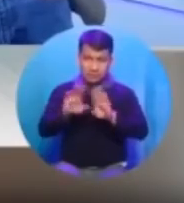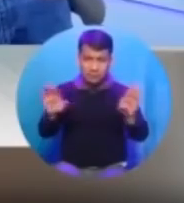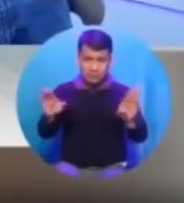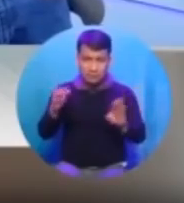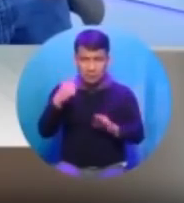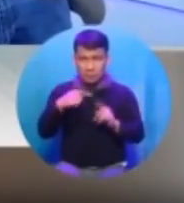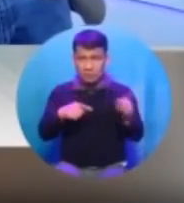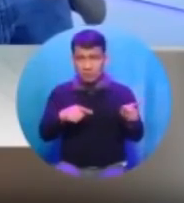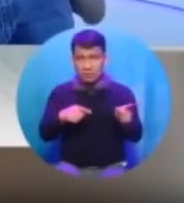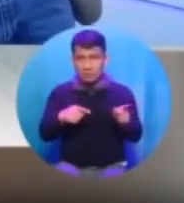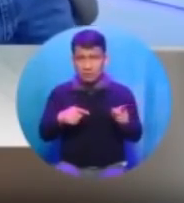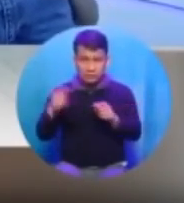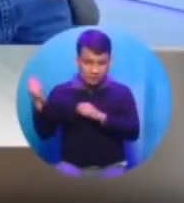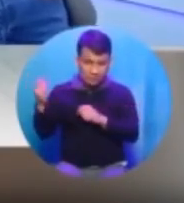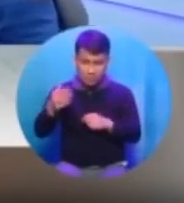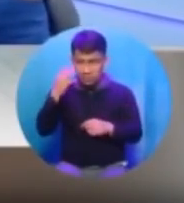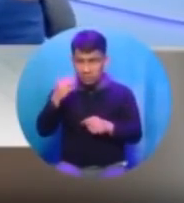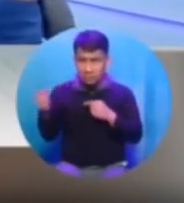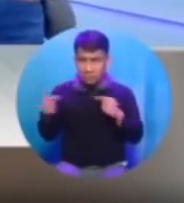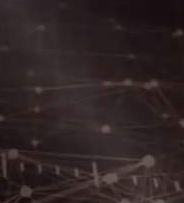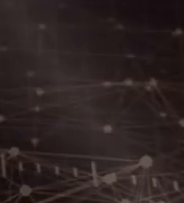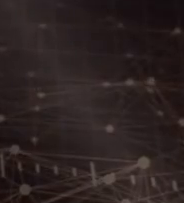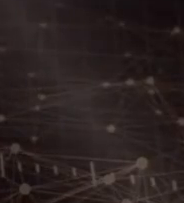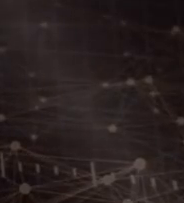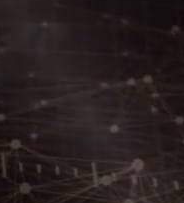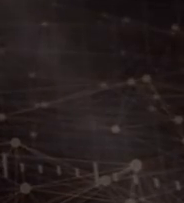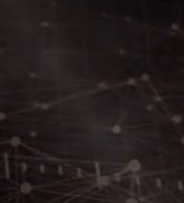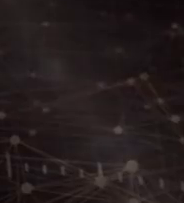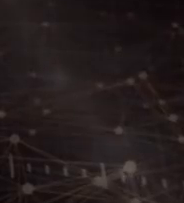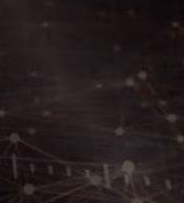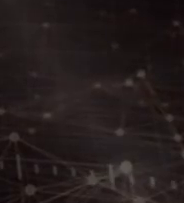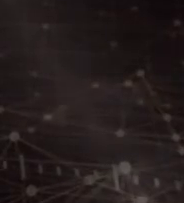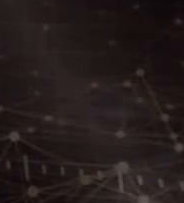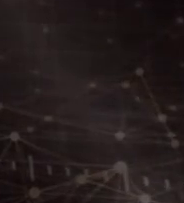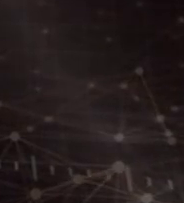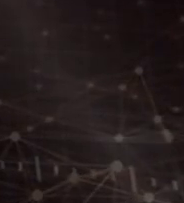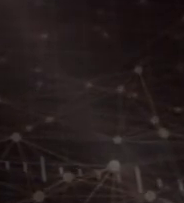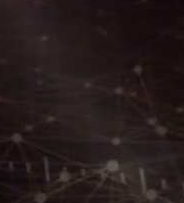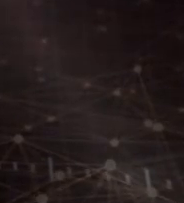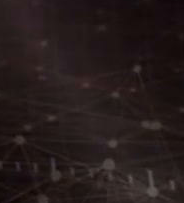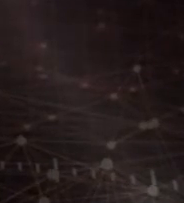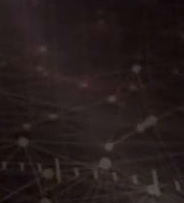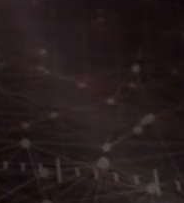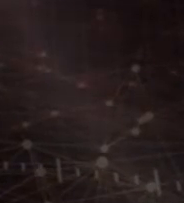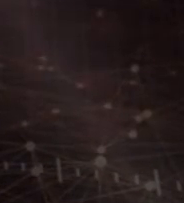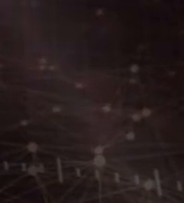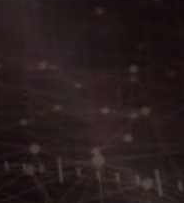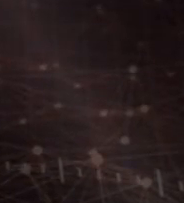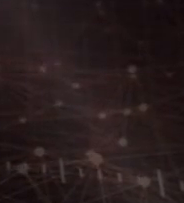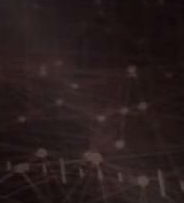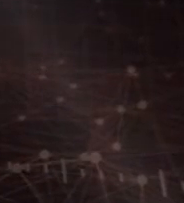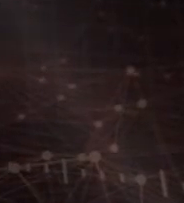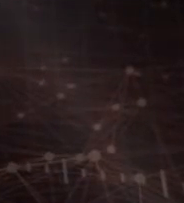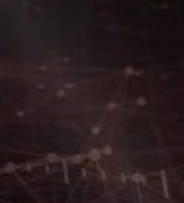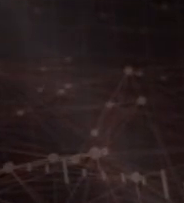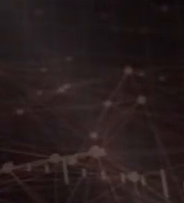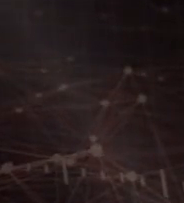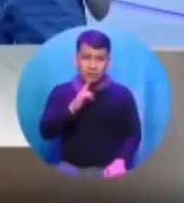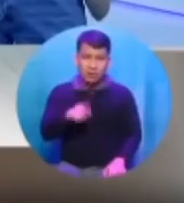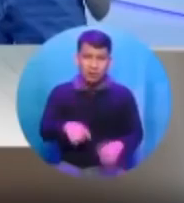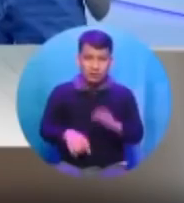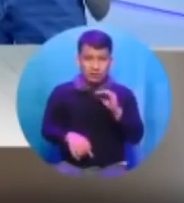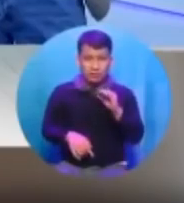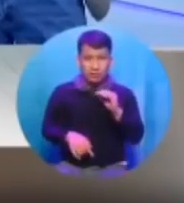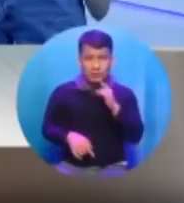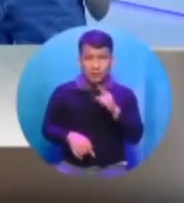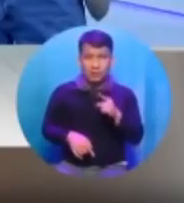lamang, bakit po kayo pinalo at ano bang pinagawain ni Jeric at nung kanyang misis? Dahil daw po sa bunganga ko. Sir, kasi yung ano